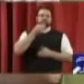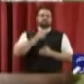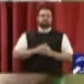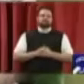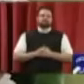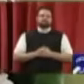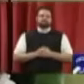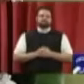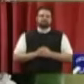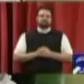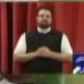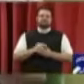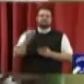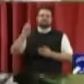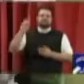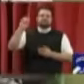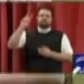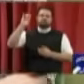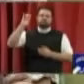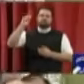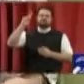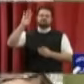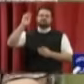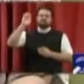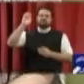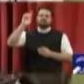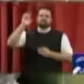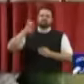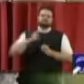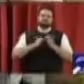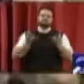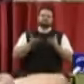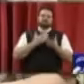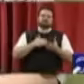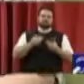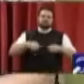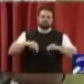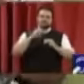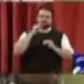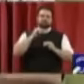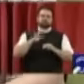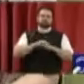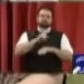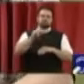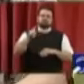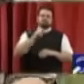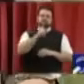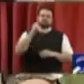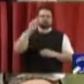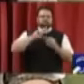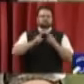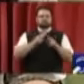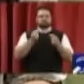proverbele despre care vrem noi să vorbim. Și fiecare dintre astea le cunoașteți, cu siguranță, fiecare dintre noile le cunoaște.